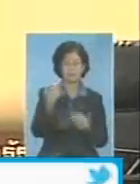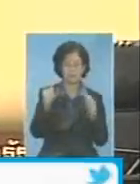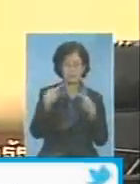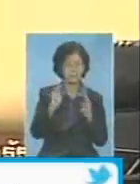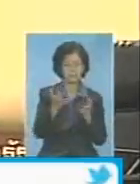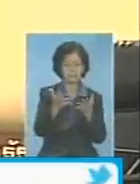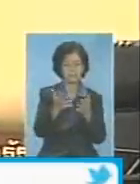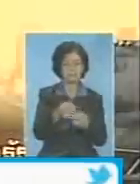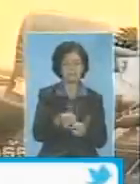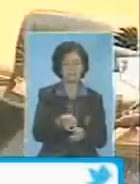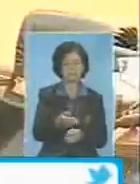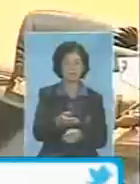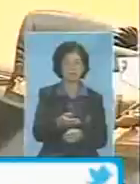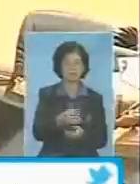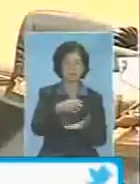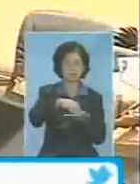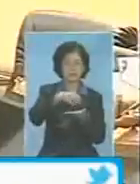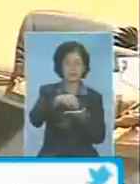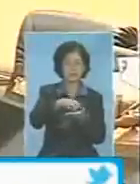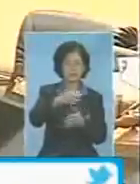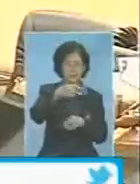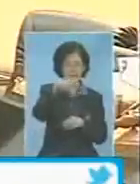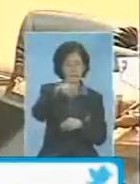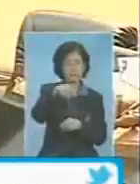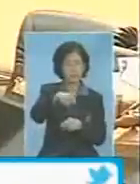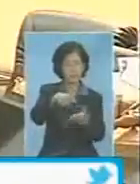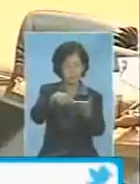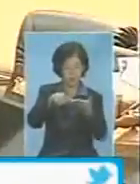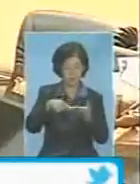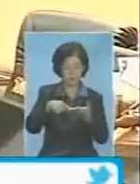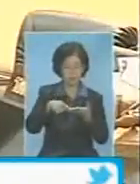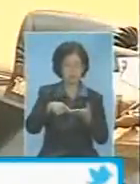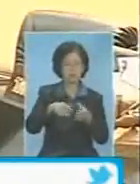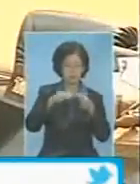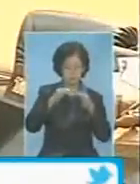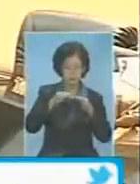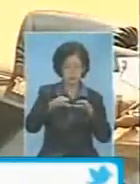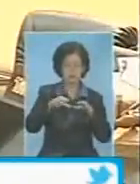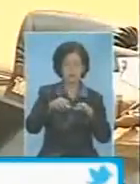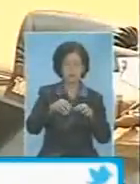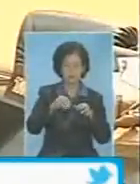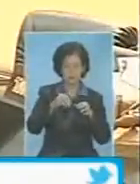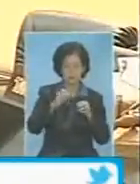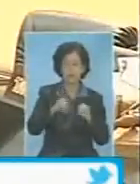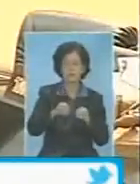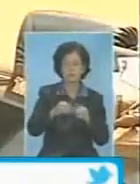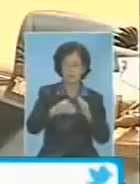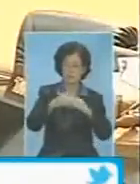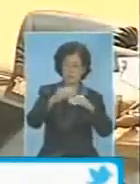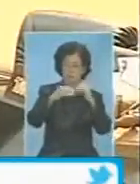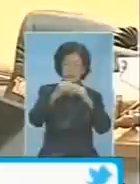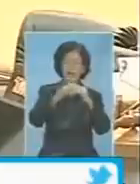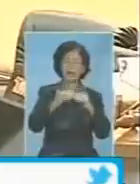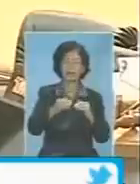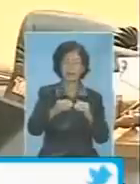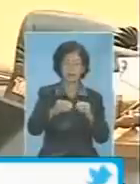าขาดรายได้จากคนพวกนี้คือคนพวกนี้เนี่ยไม่ได้ก่อการร้ายเพื่อเอาเงินไปเลี้ยงครอบครัวนะฮะคนพวกนี้กลับบ้านหรือเ